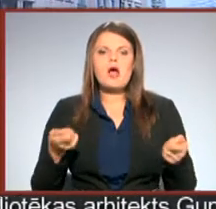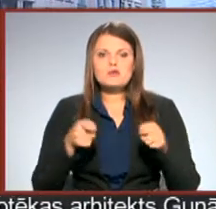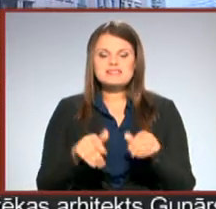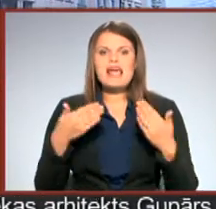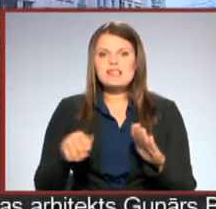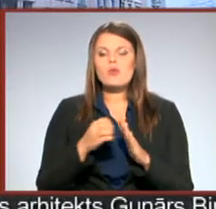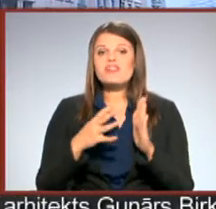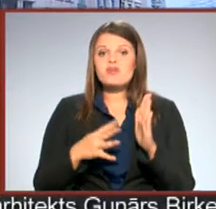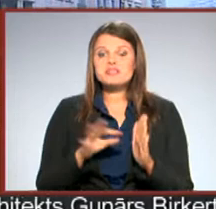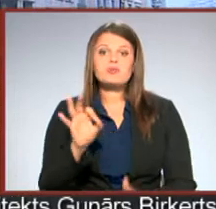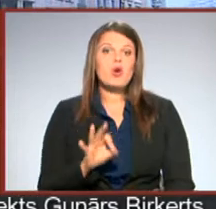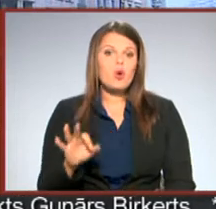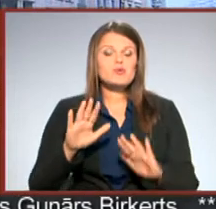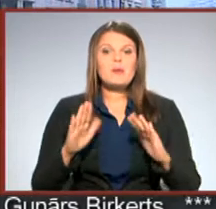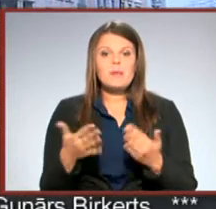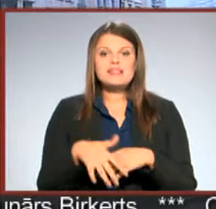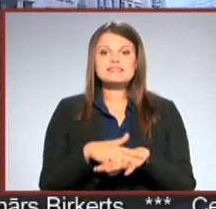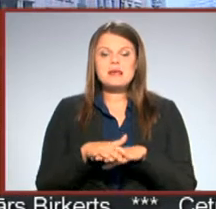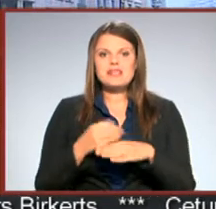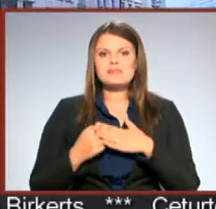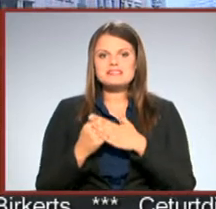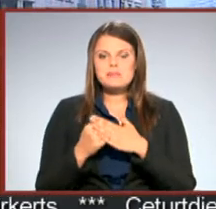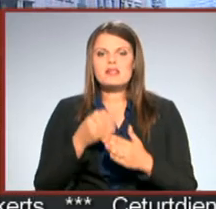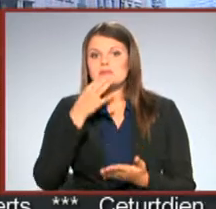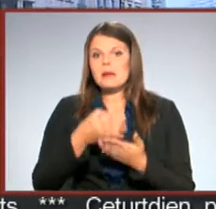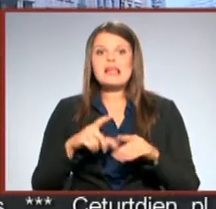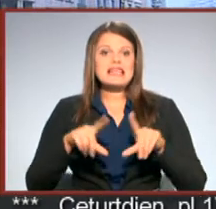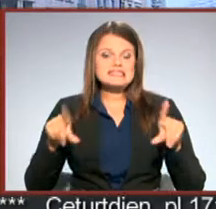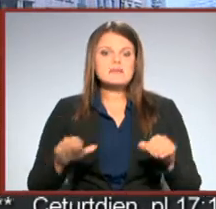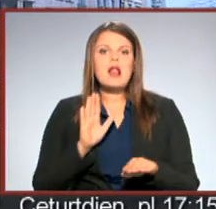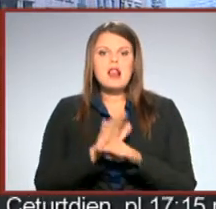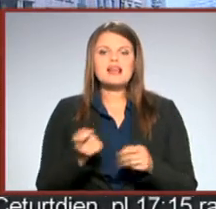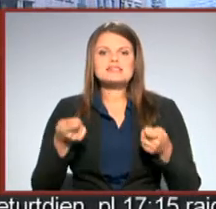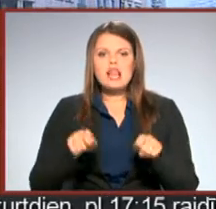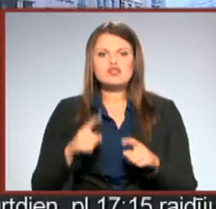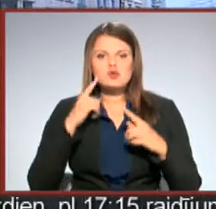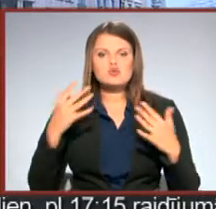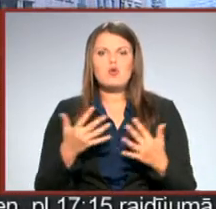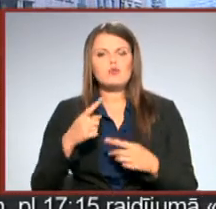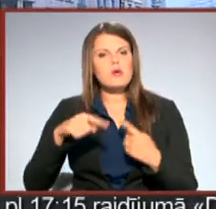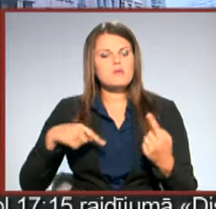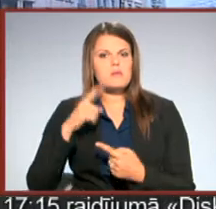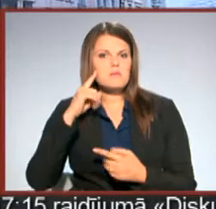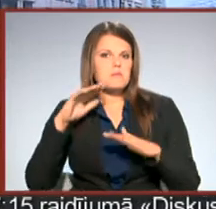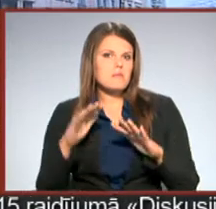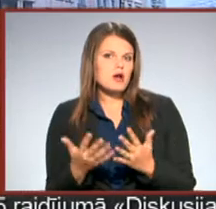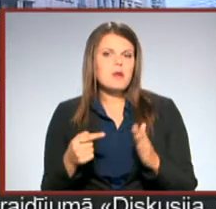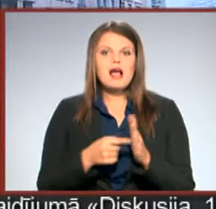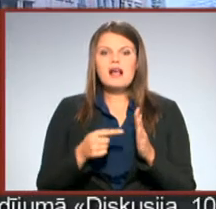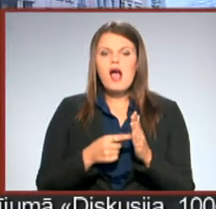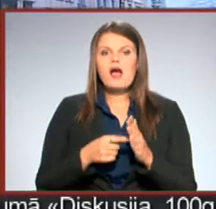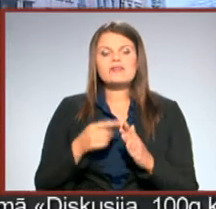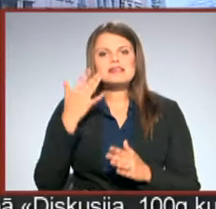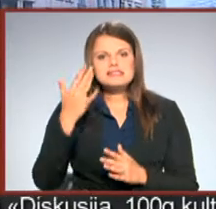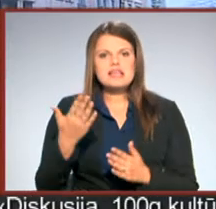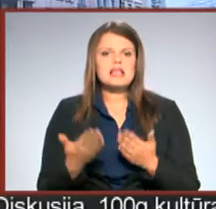jau 19. Oktobrī, taču sabiedrības spiediens atbildīgām institūcijām liek slēgšanas nodomu pārdomāt. Kādas izredzes stūrmāju